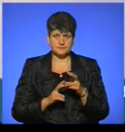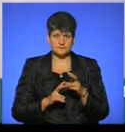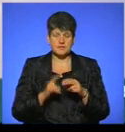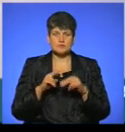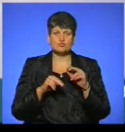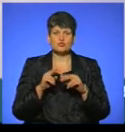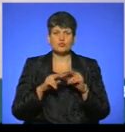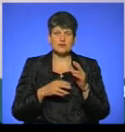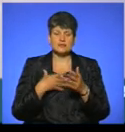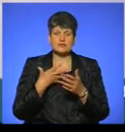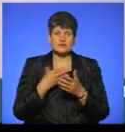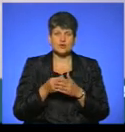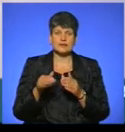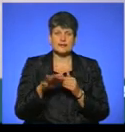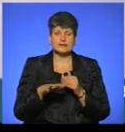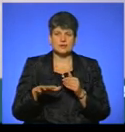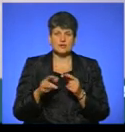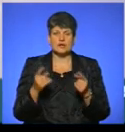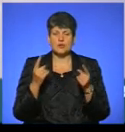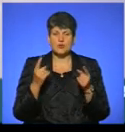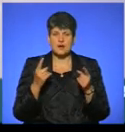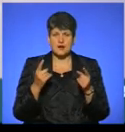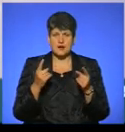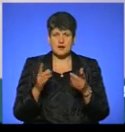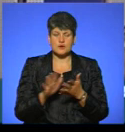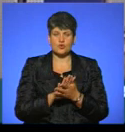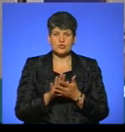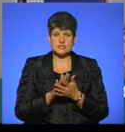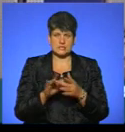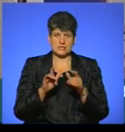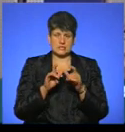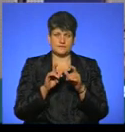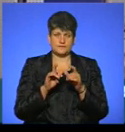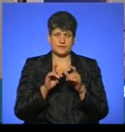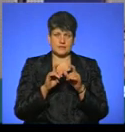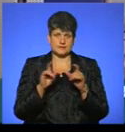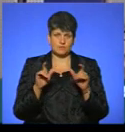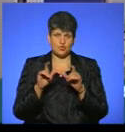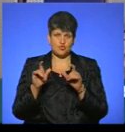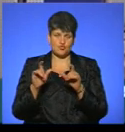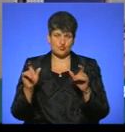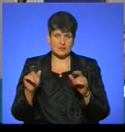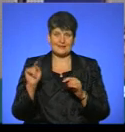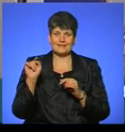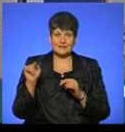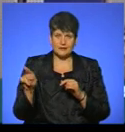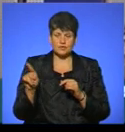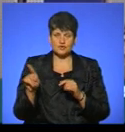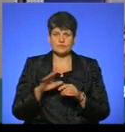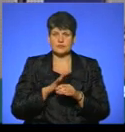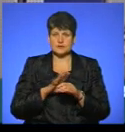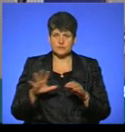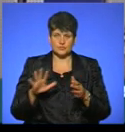збудувати на своїх територіях локальні очисні споруди для тим, аби попереджувати